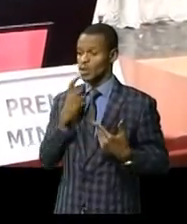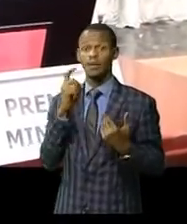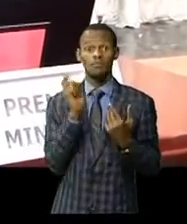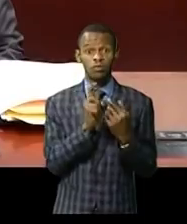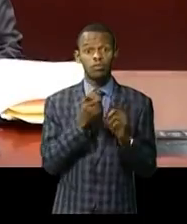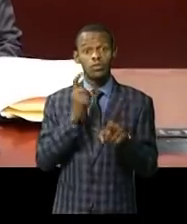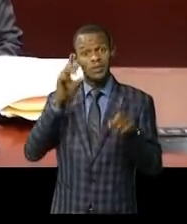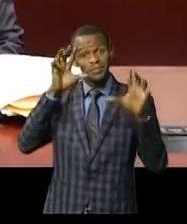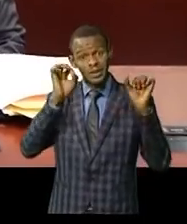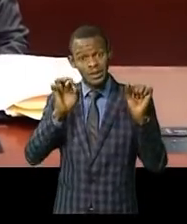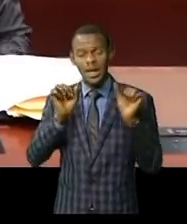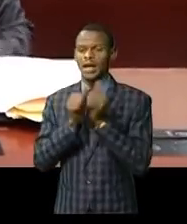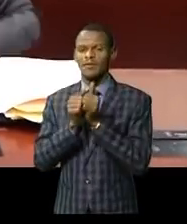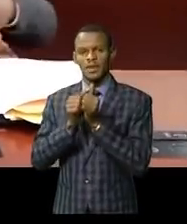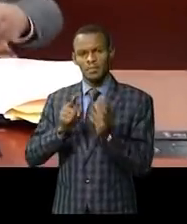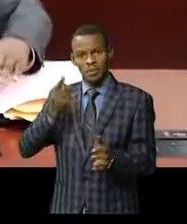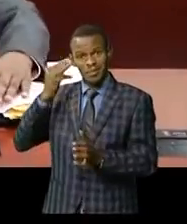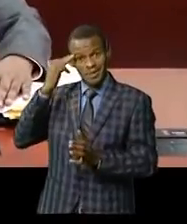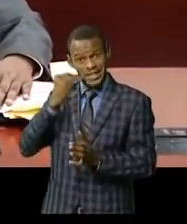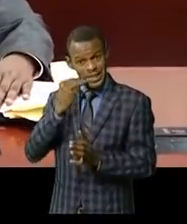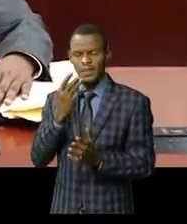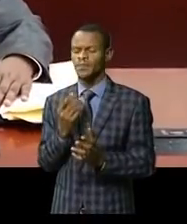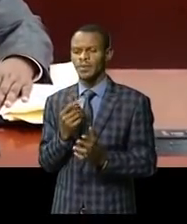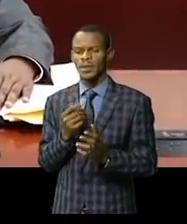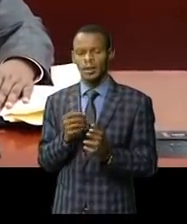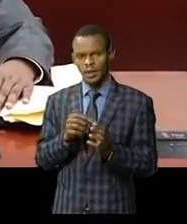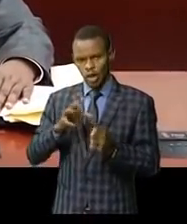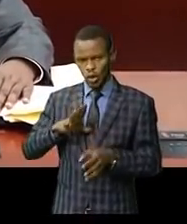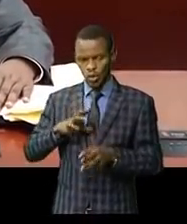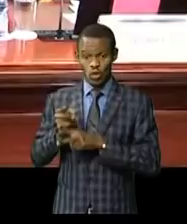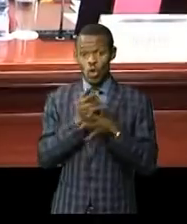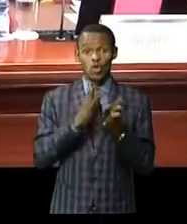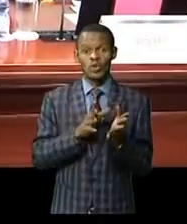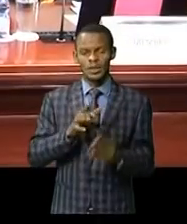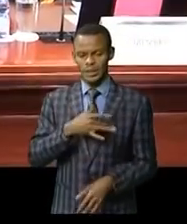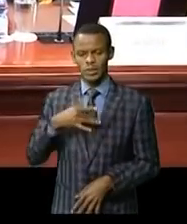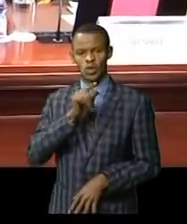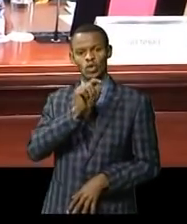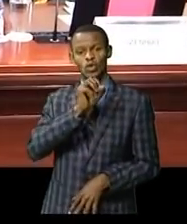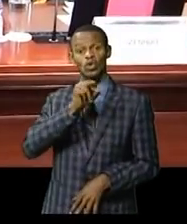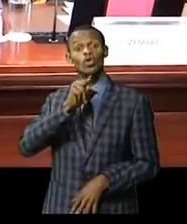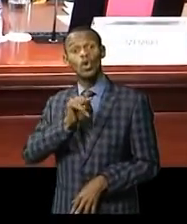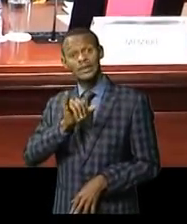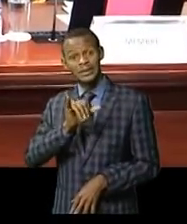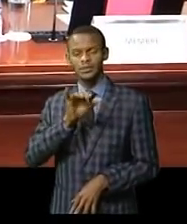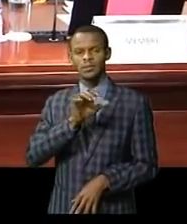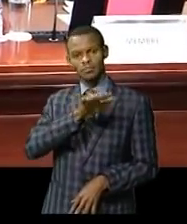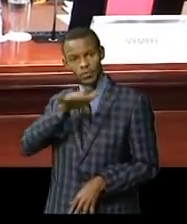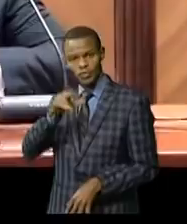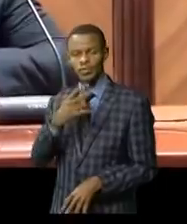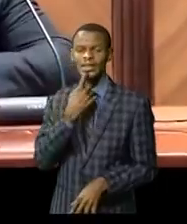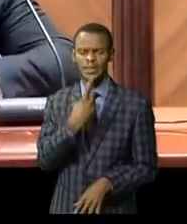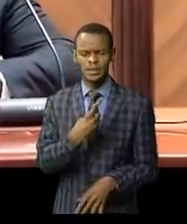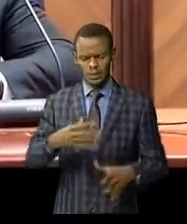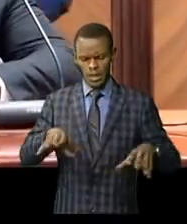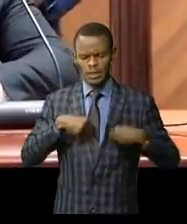Samalou Kondé. Tommy Tambwe Ushindi, coordonnateur national du PDDRCS, a indiqué d'avoir reçu l'appui au